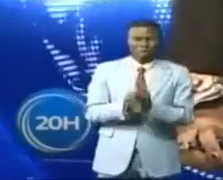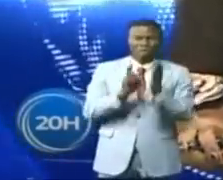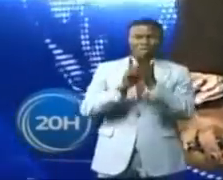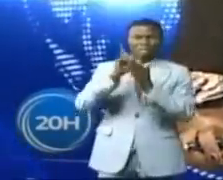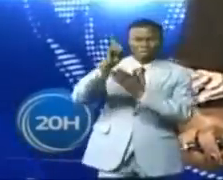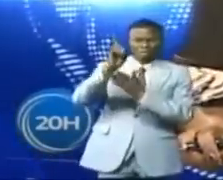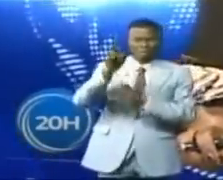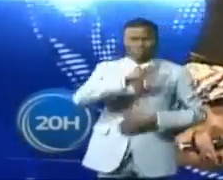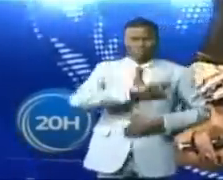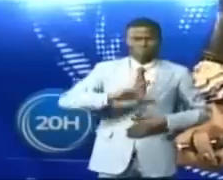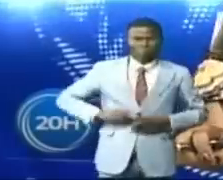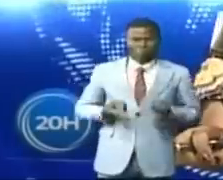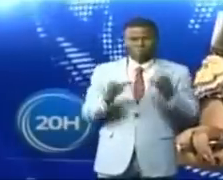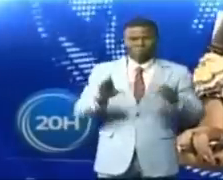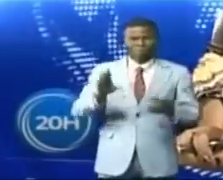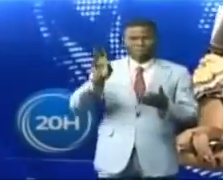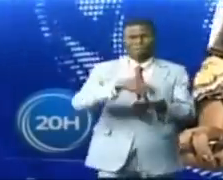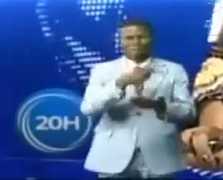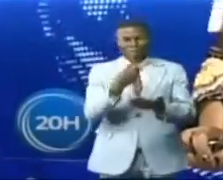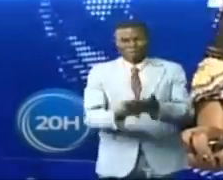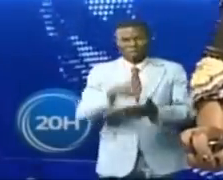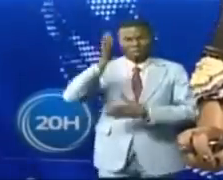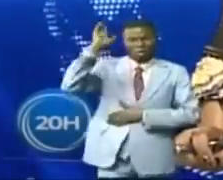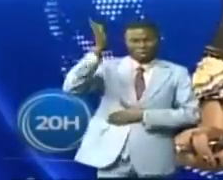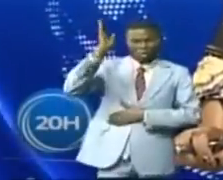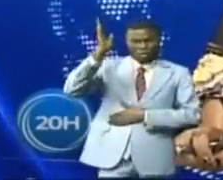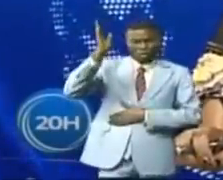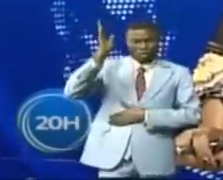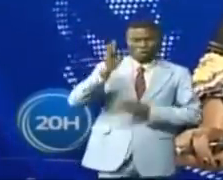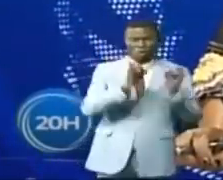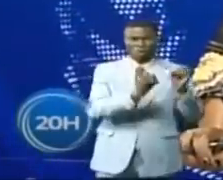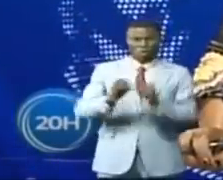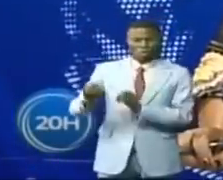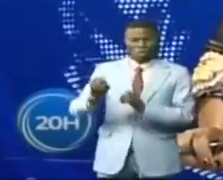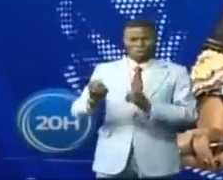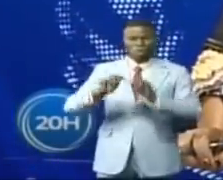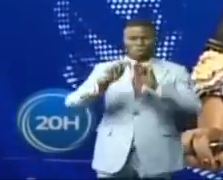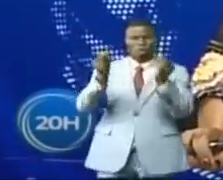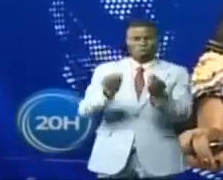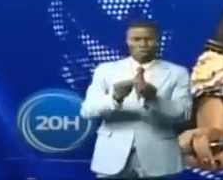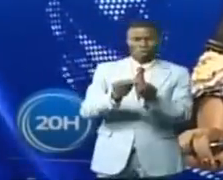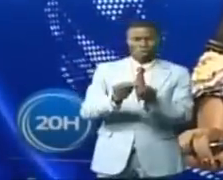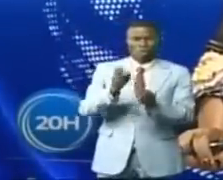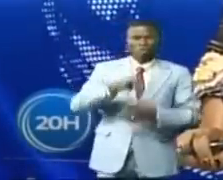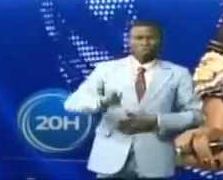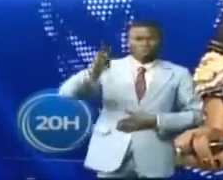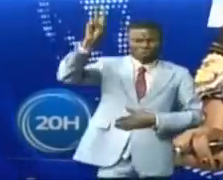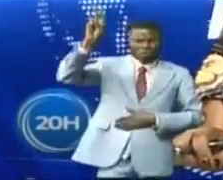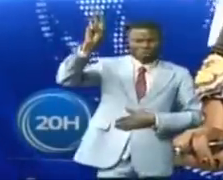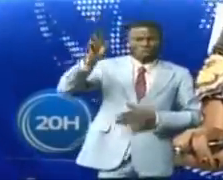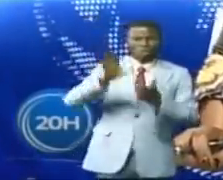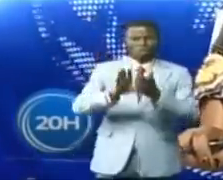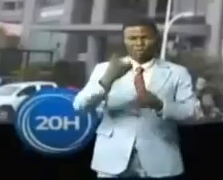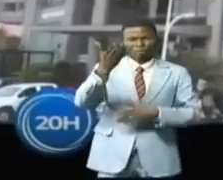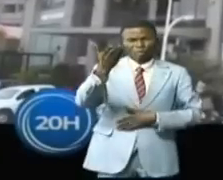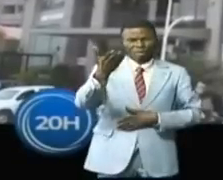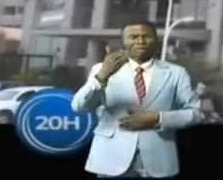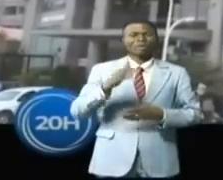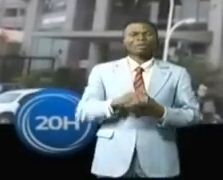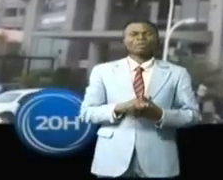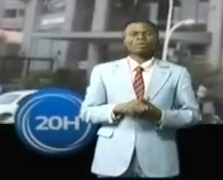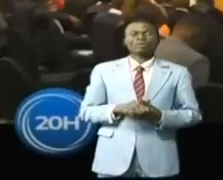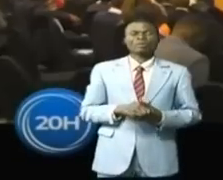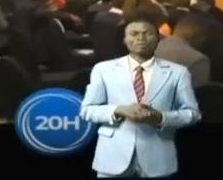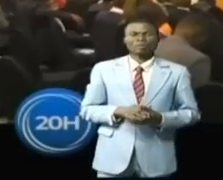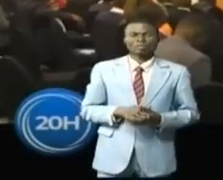développement de la RDC sont tombés et cette conférence a été organisée par le corps d'élite de l'UDPS. Alain Bikay pour les détails.